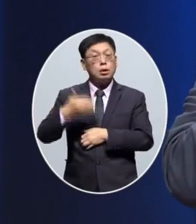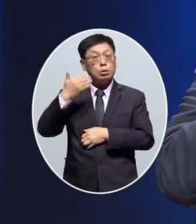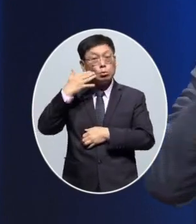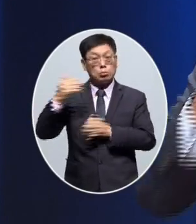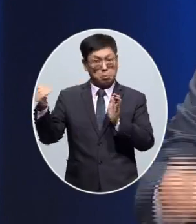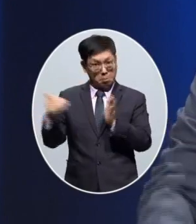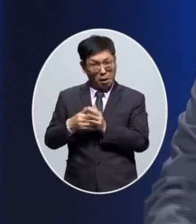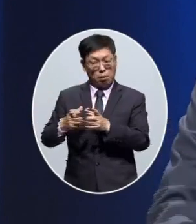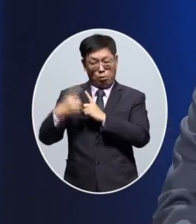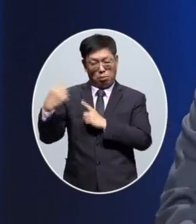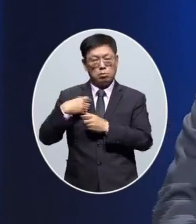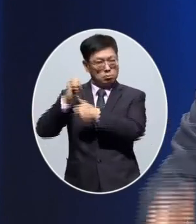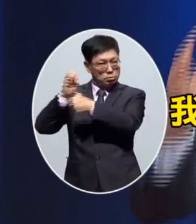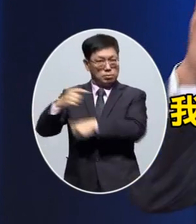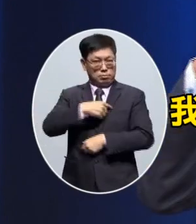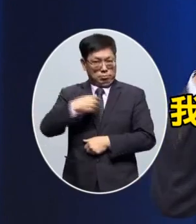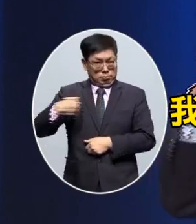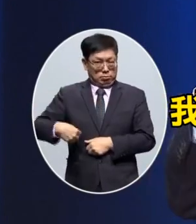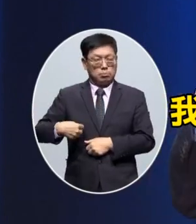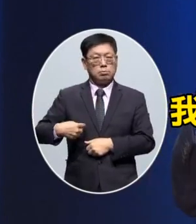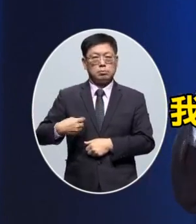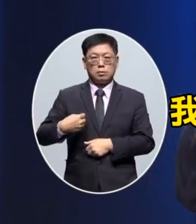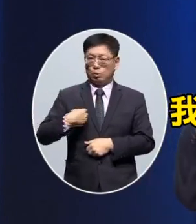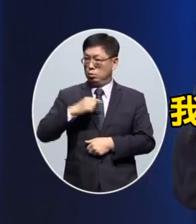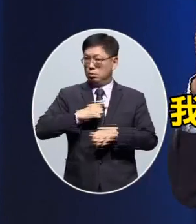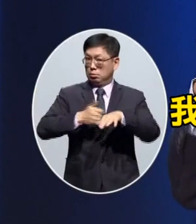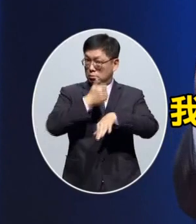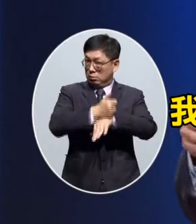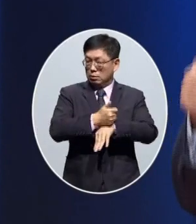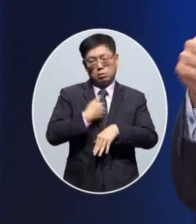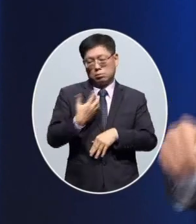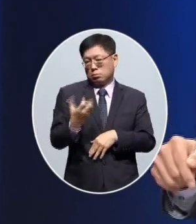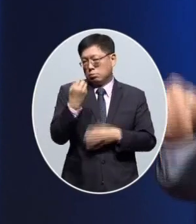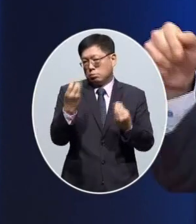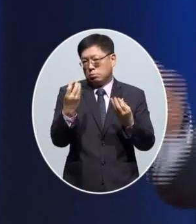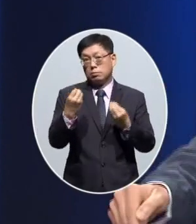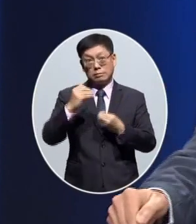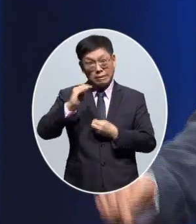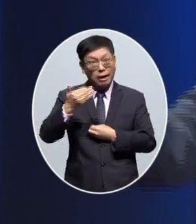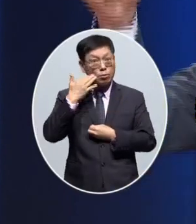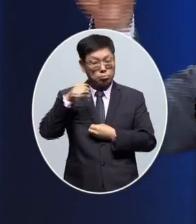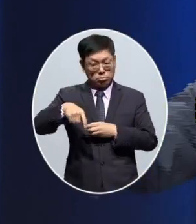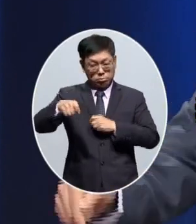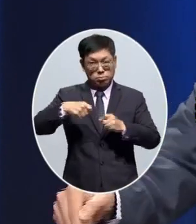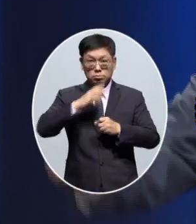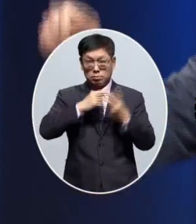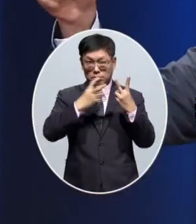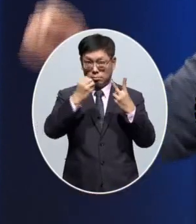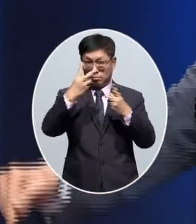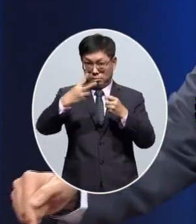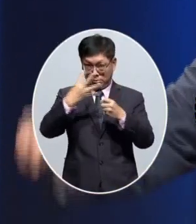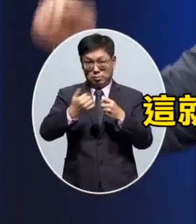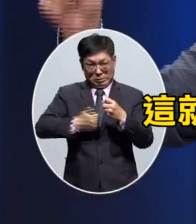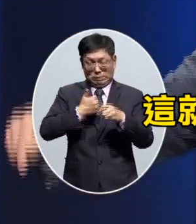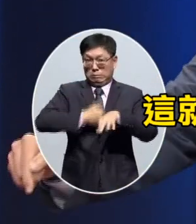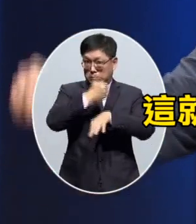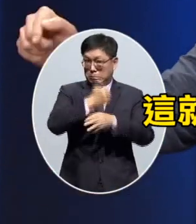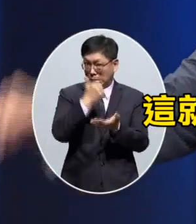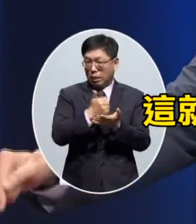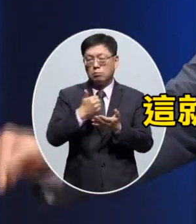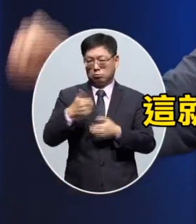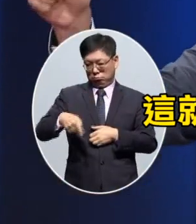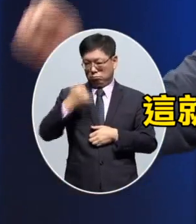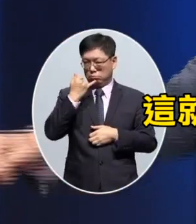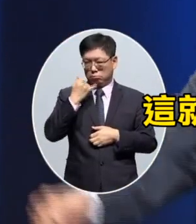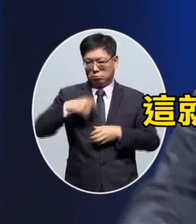话，绿营没有在关心国民党这场党主席选举。这场选举，说实话，真的关心的人真的很少。那除